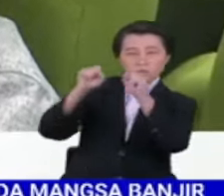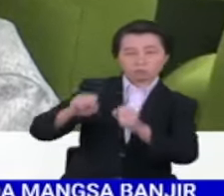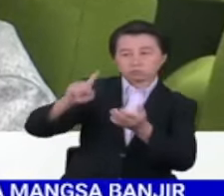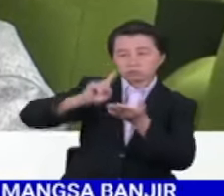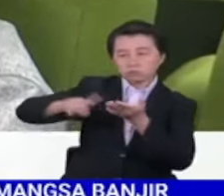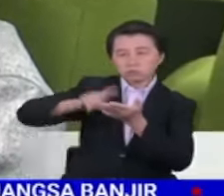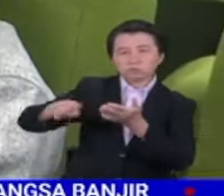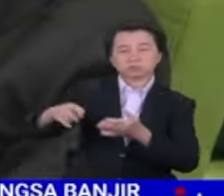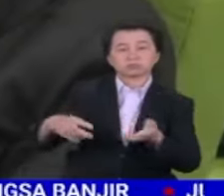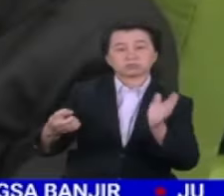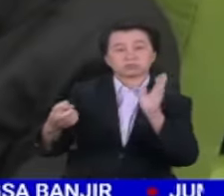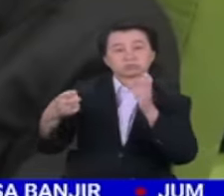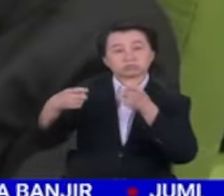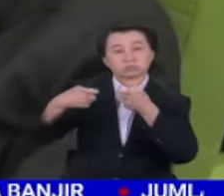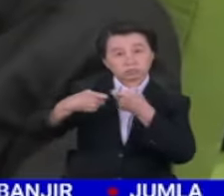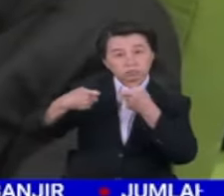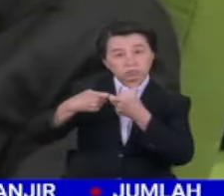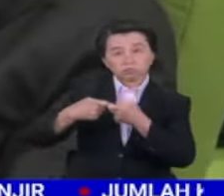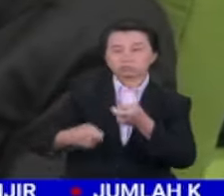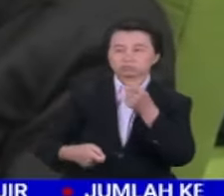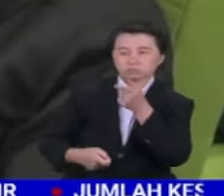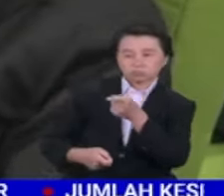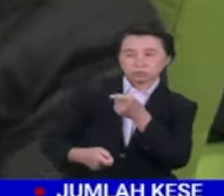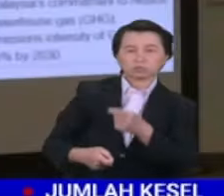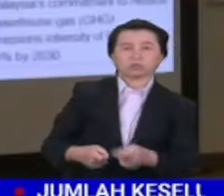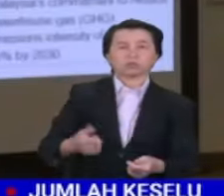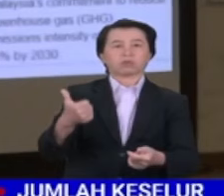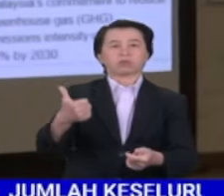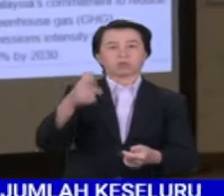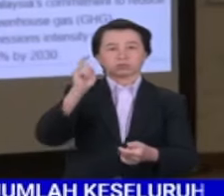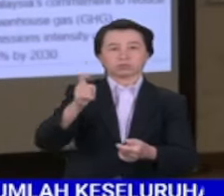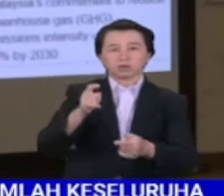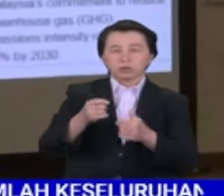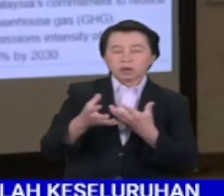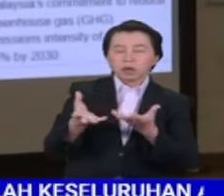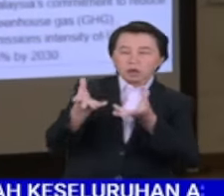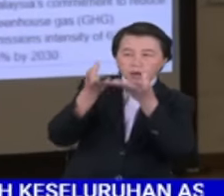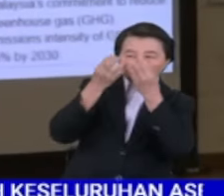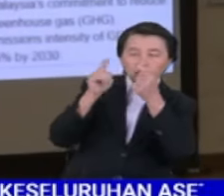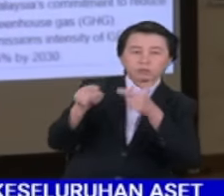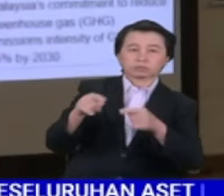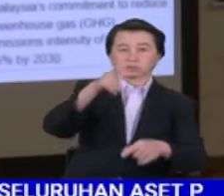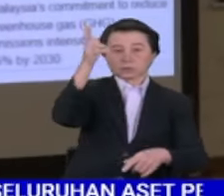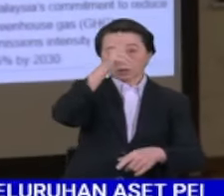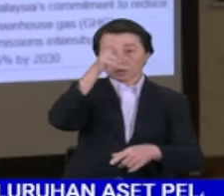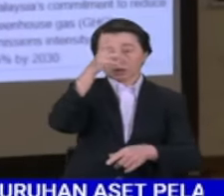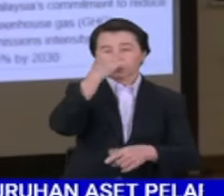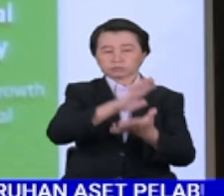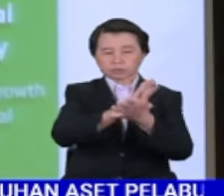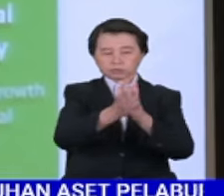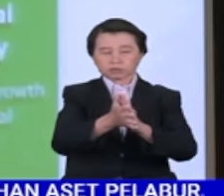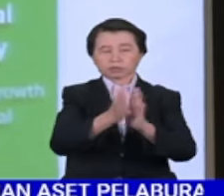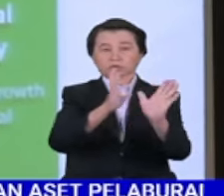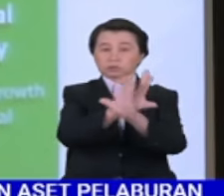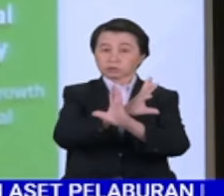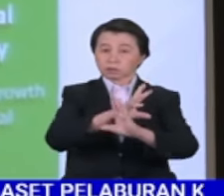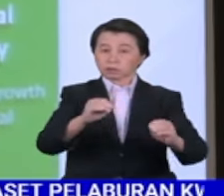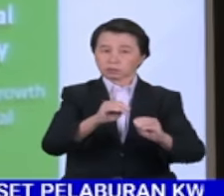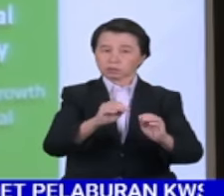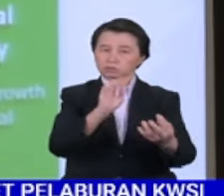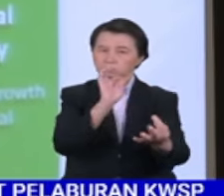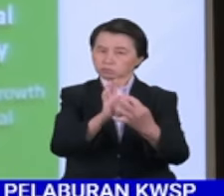pemeriksaan elektronik katanya itu antara aspek yang perlu diambil oleh kerajaan dalam menjadikan trawak yang